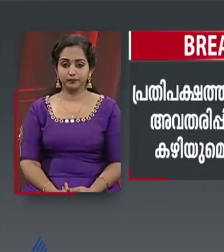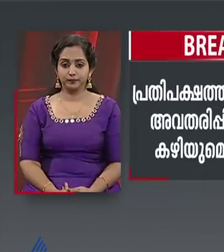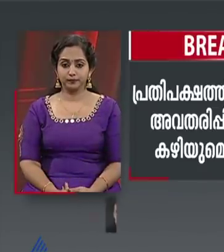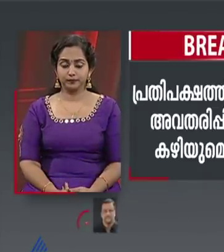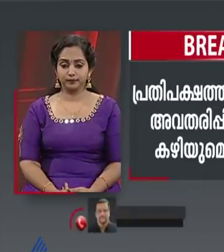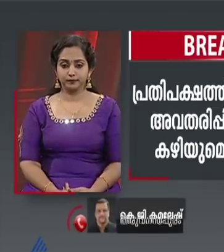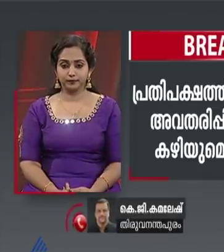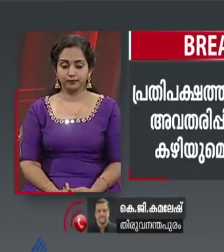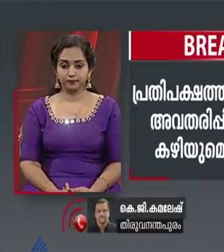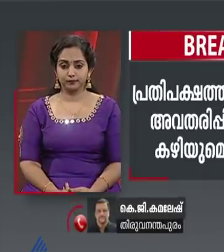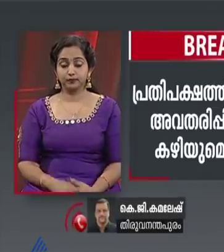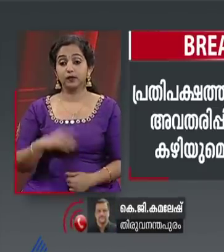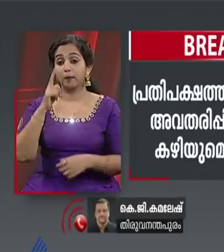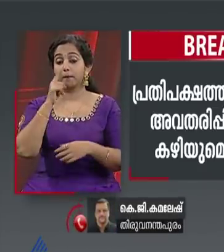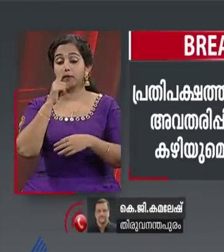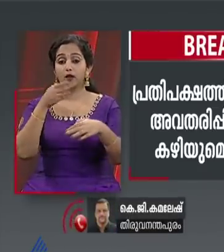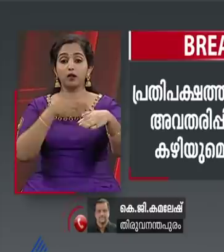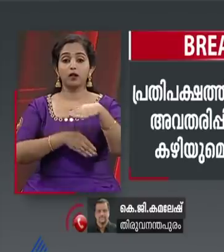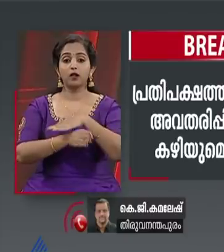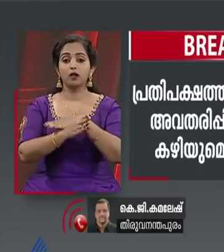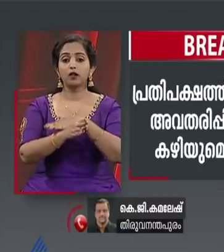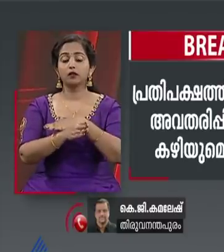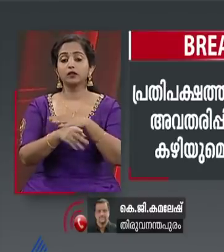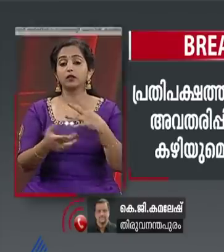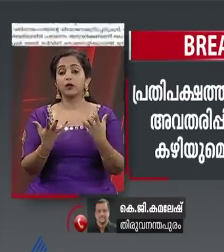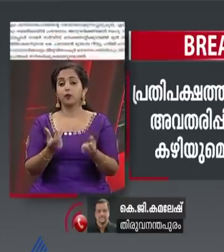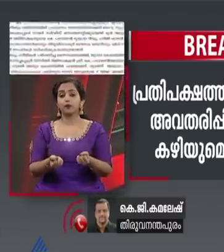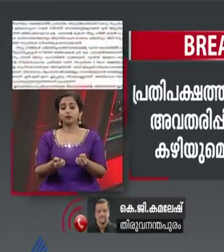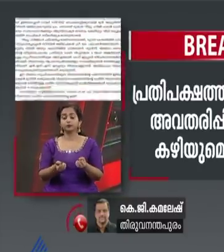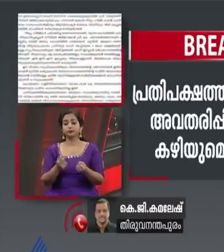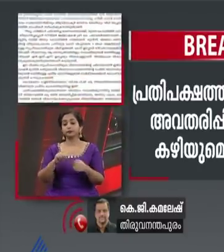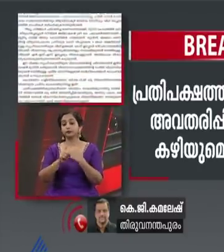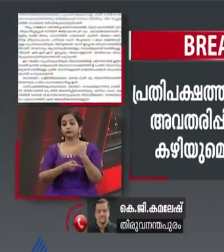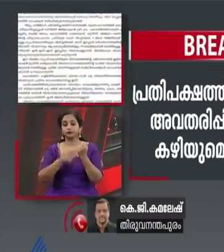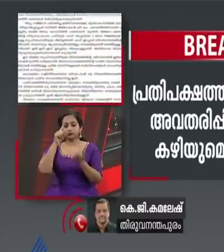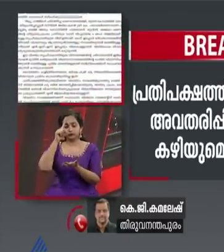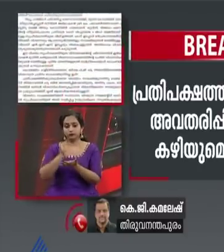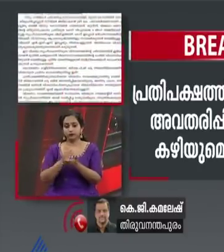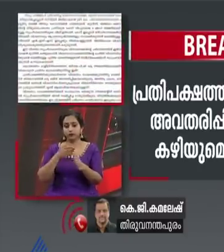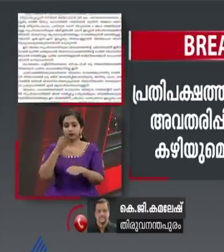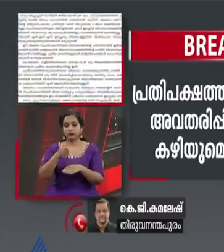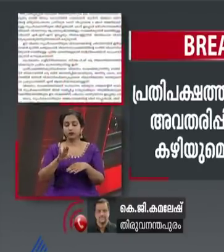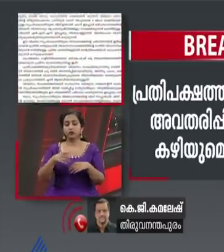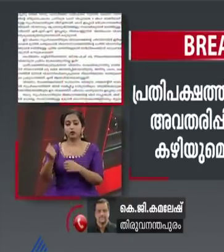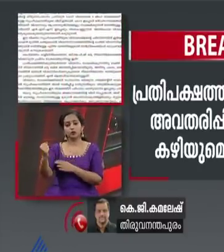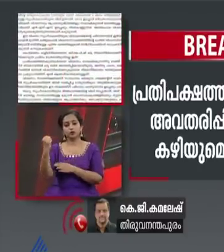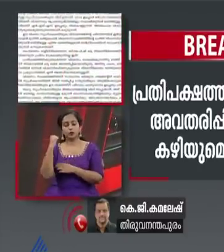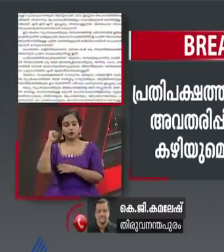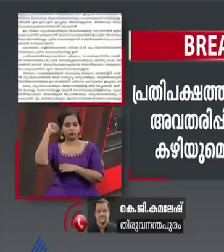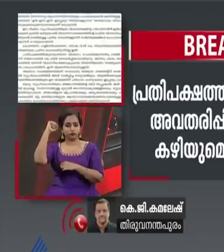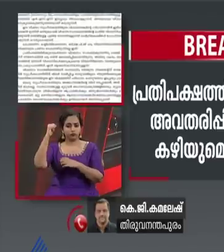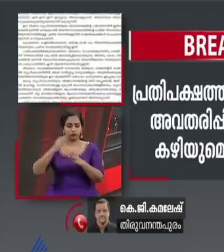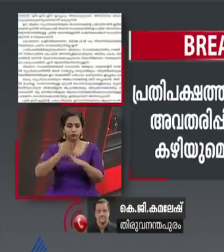ലക്ഷ്മി, യുവതീ പ്രവേശന വിധി വന്നതിന് പിന്നാലെ ശക്തമായ വിധിക്കെതിരെ സമരരംഗത്ത് ഇറങ്ങിയ സംഘടനയാണ് NSS. പക്ഷെ ഇപ്പോൾ ഈ